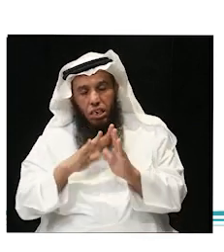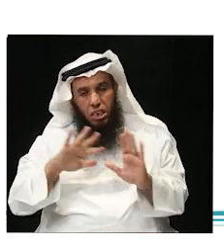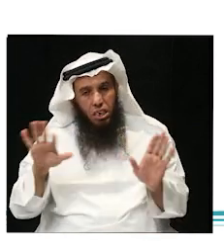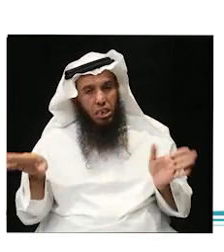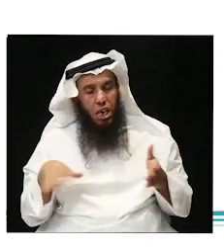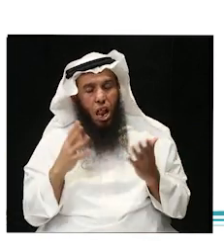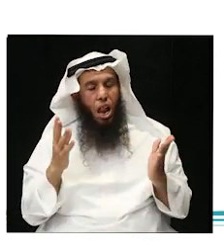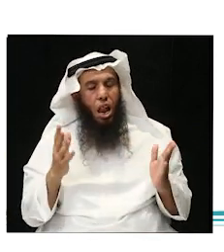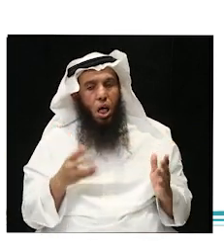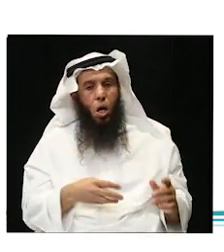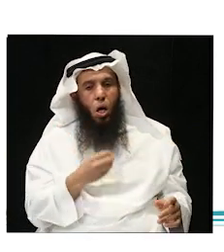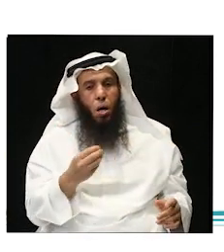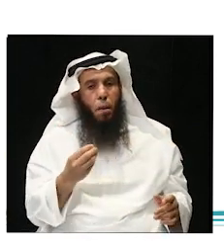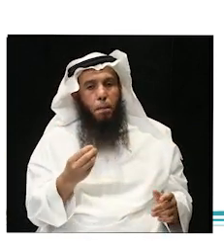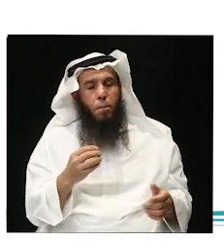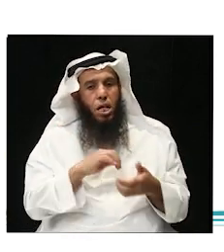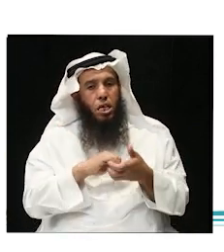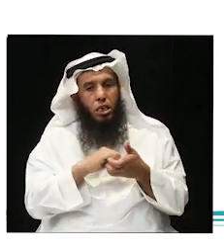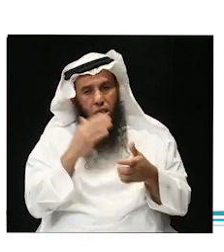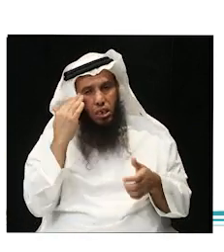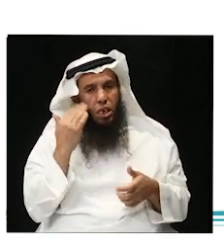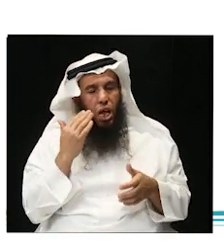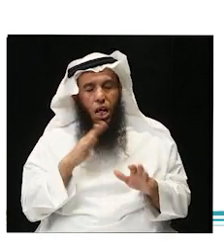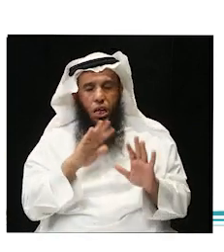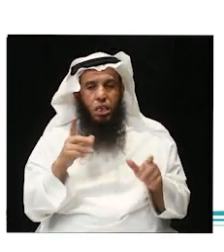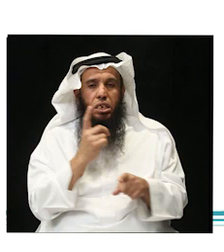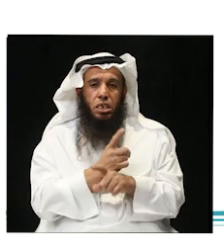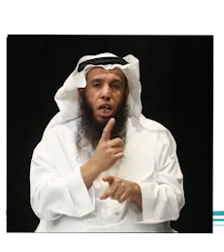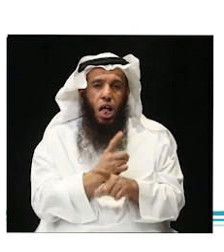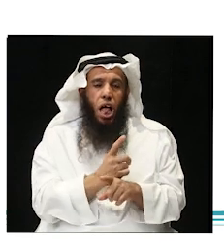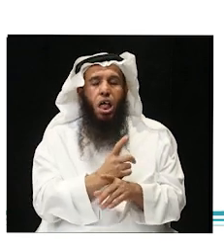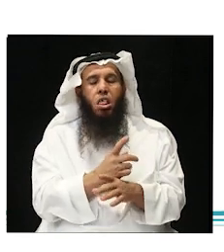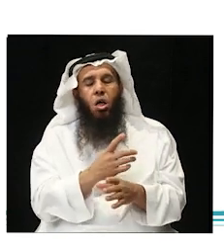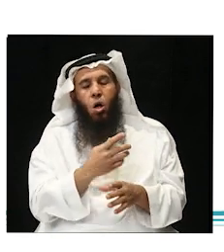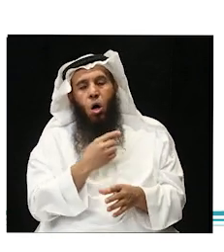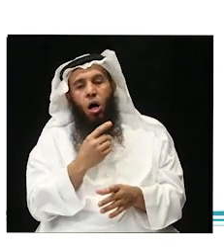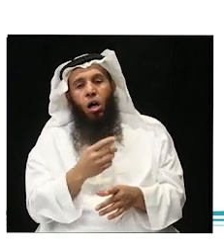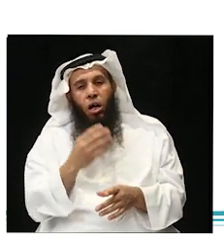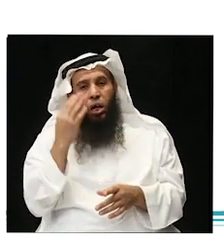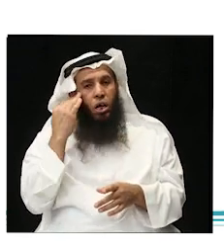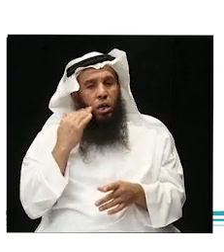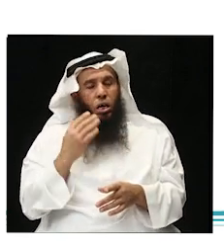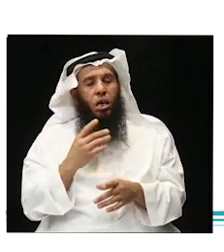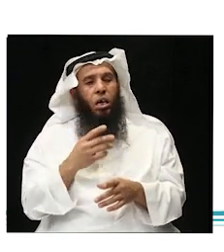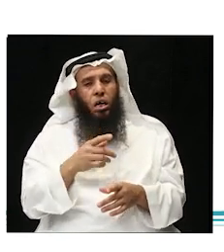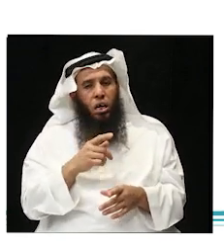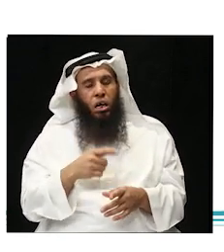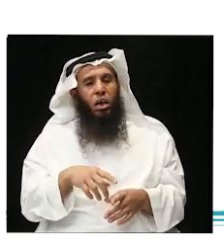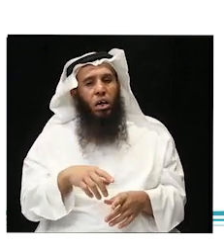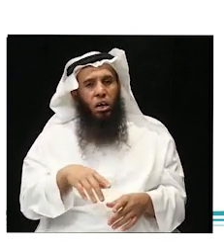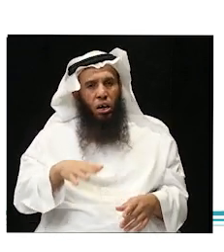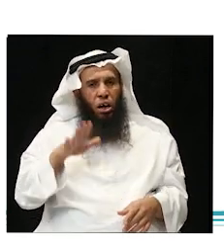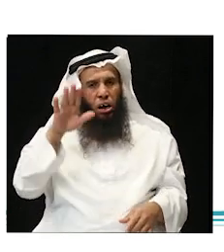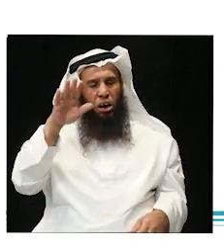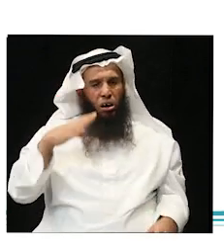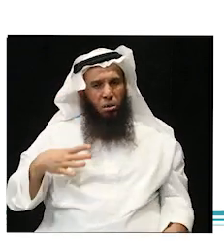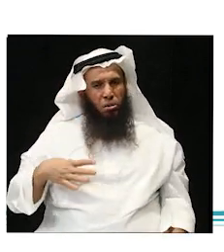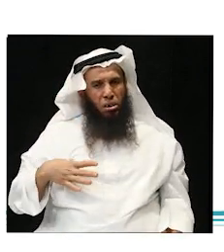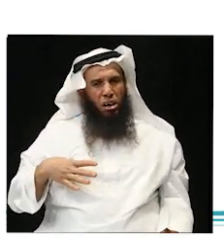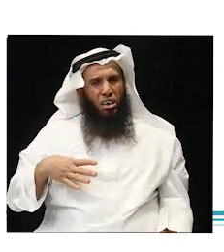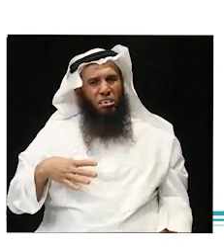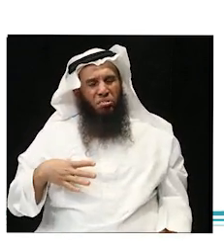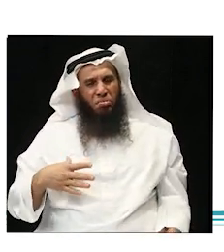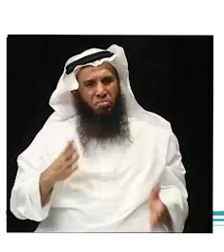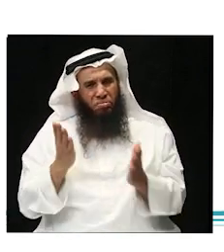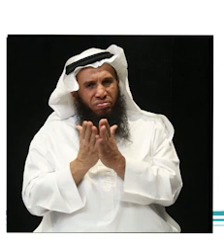خالته، خالته تحب أبناء أخوانها وأخواتها إلى آخره. فكل هذه محبة طبيعية. إذن